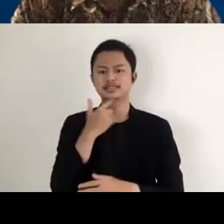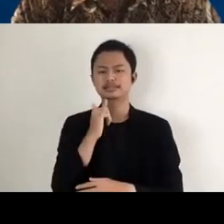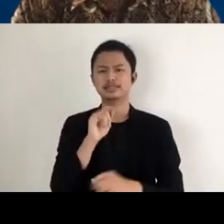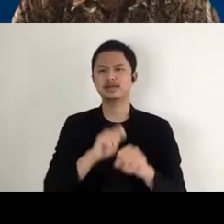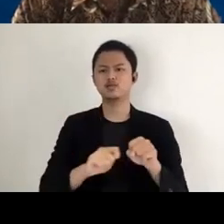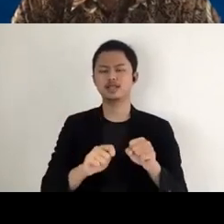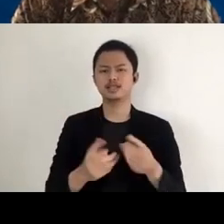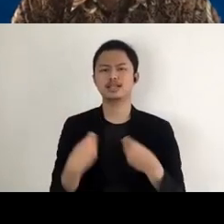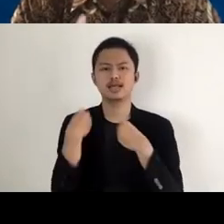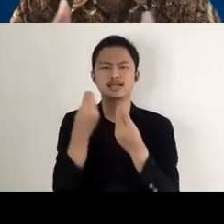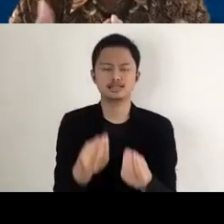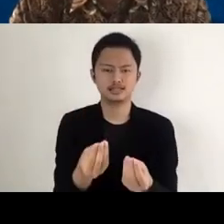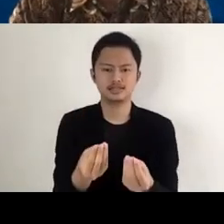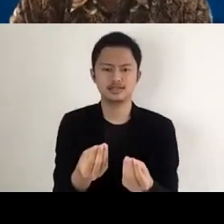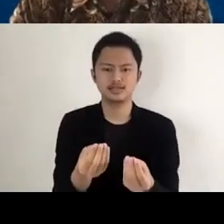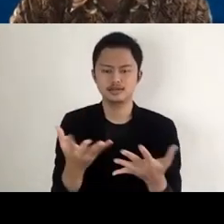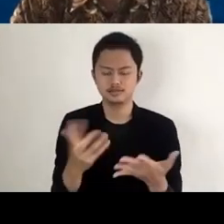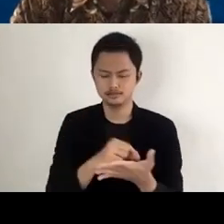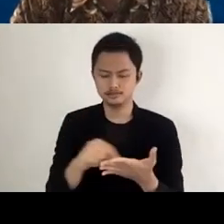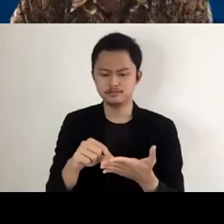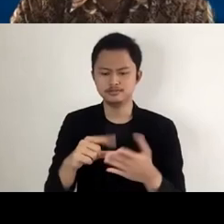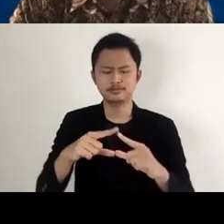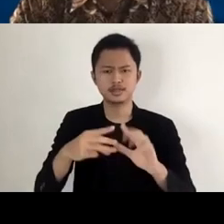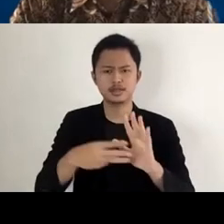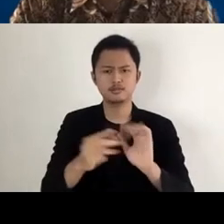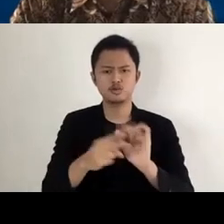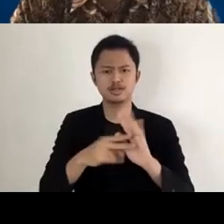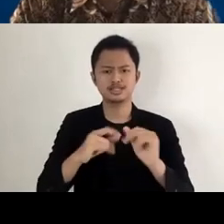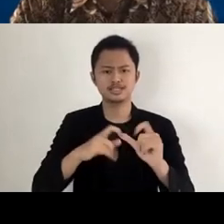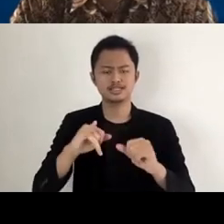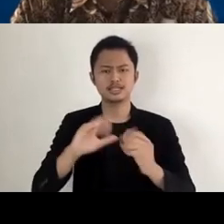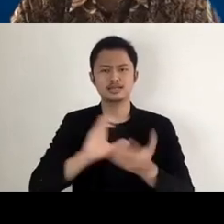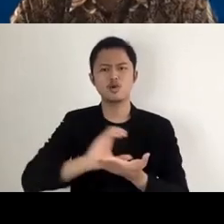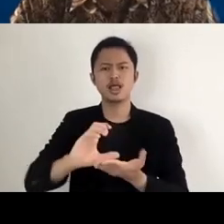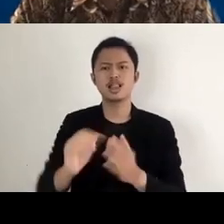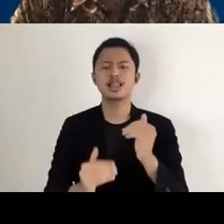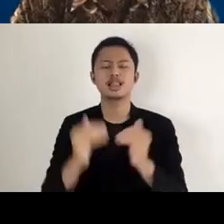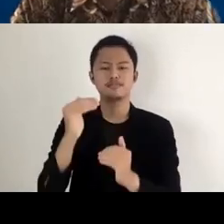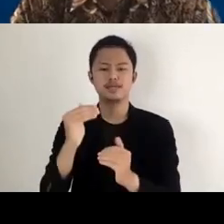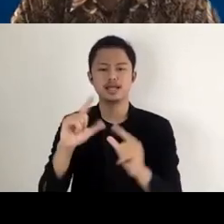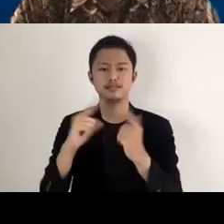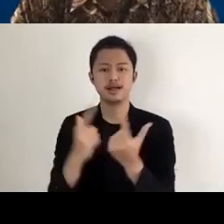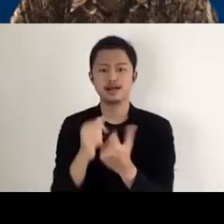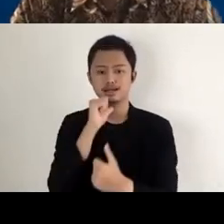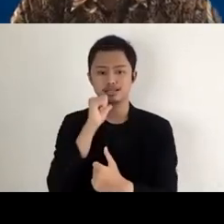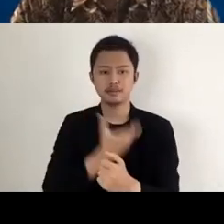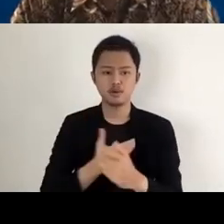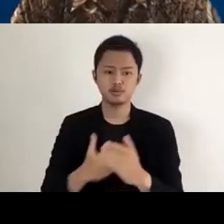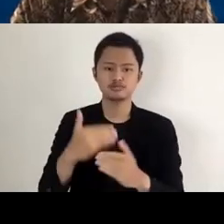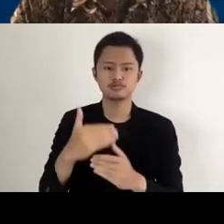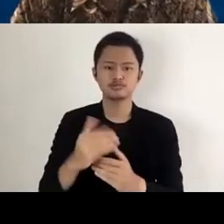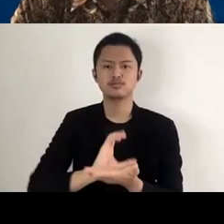memberikan apa amunisi lebih bagi lembaga siapapun yang akan Menindaklanjuti